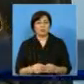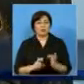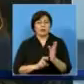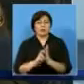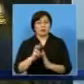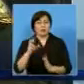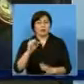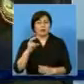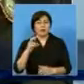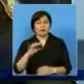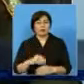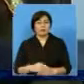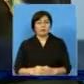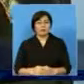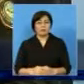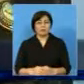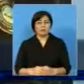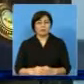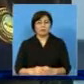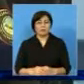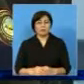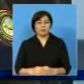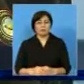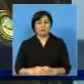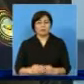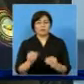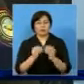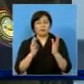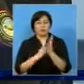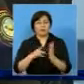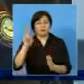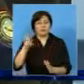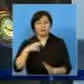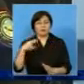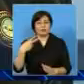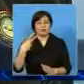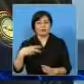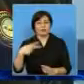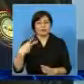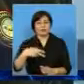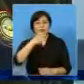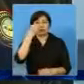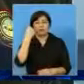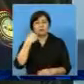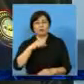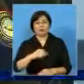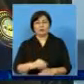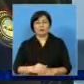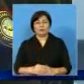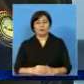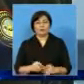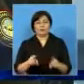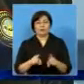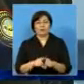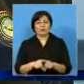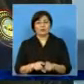бане. И у нас буквально вот 19 декабря 2020 года, тоже вы все из